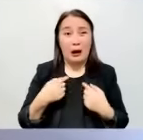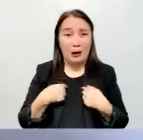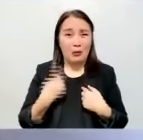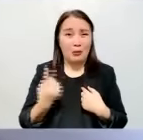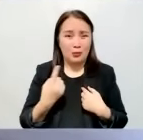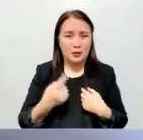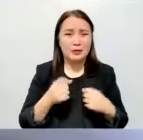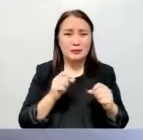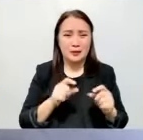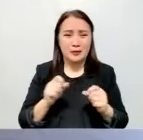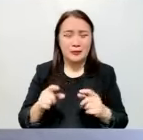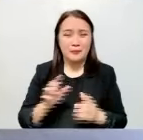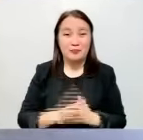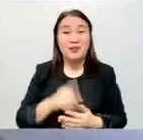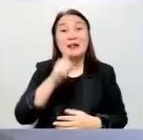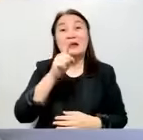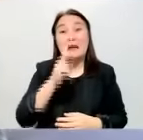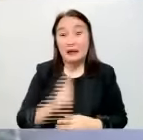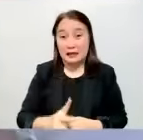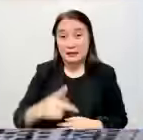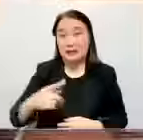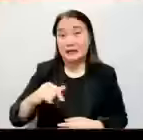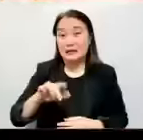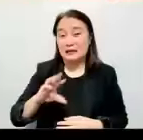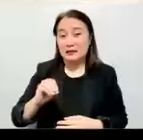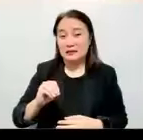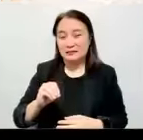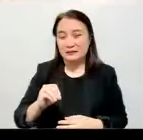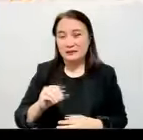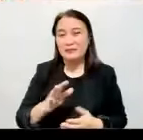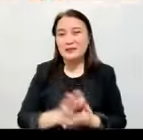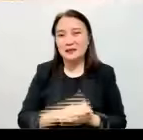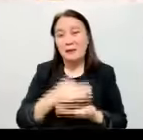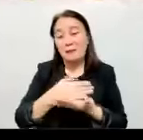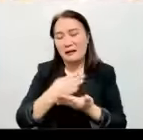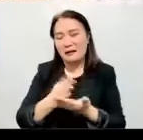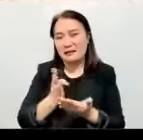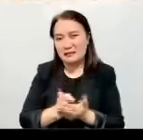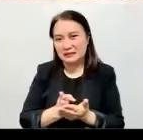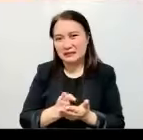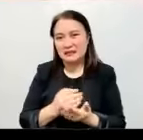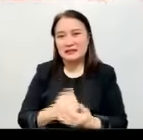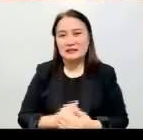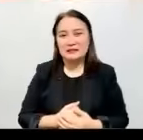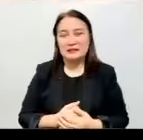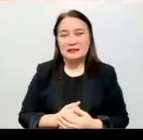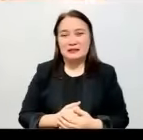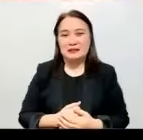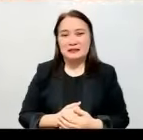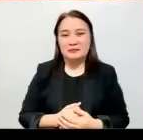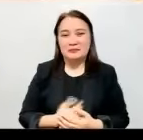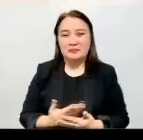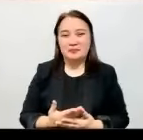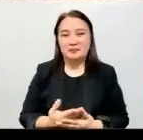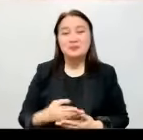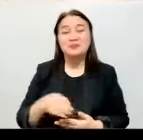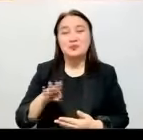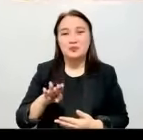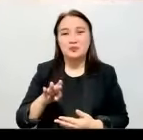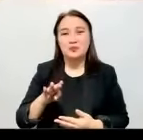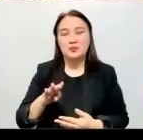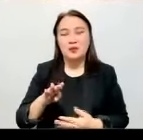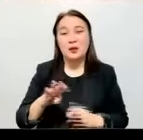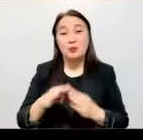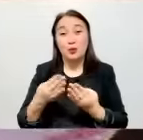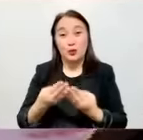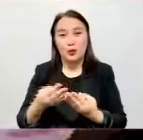yung binili ko kasi kailangan pagkasyahin yung budget. Pero ayon sa Bureau of Fisheries and Aquatic Resources, baka mapako na